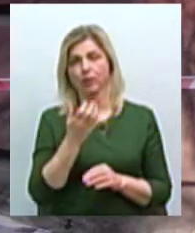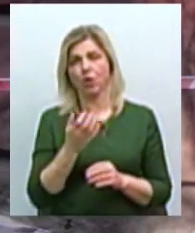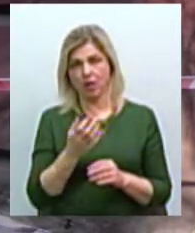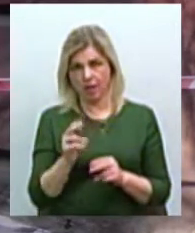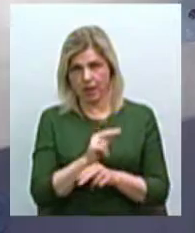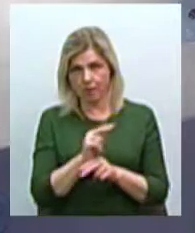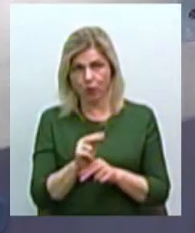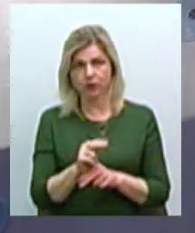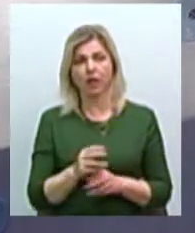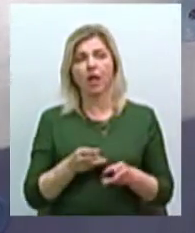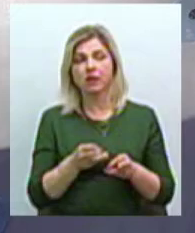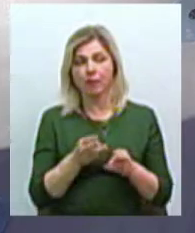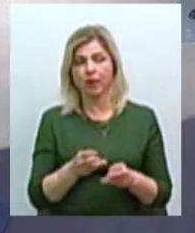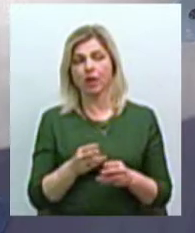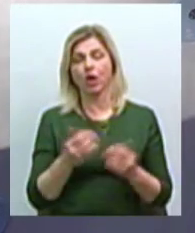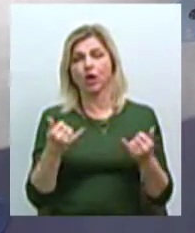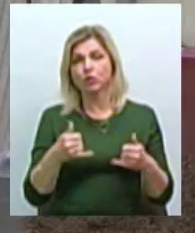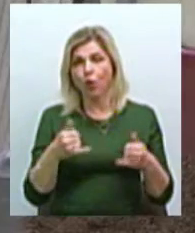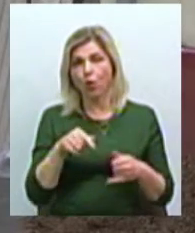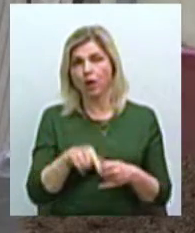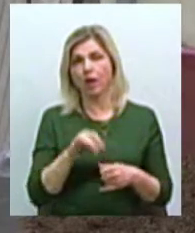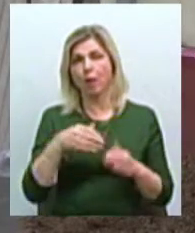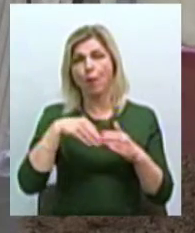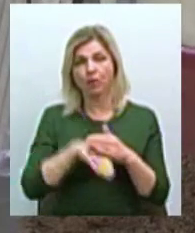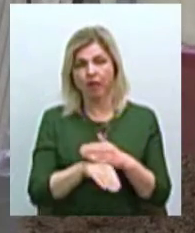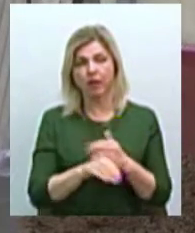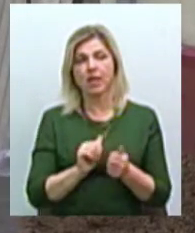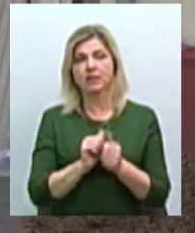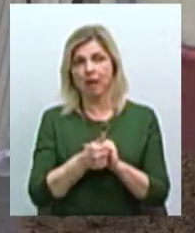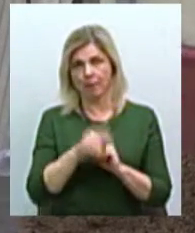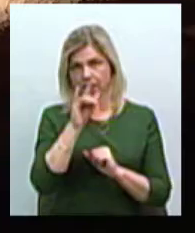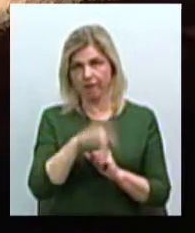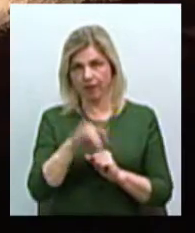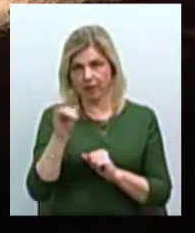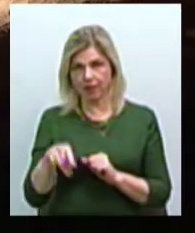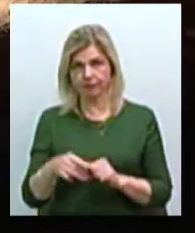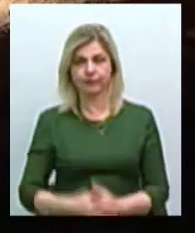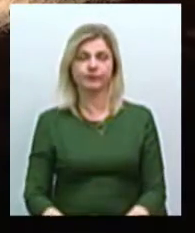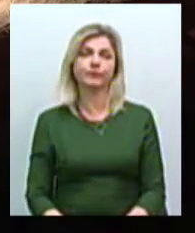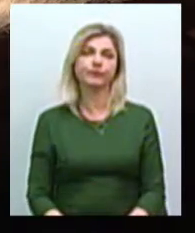етапі утеплюють цоколь та підвальні приміщення, замінюють всі вікна.